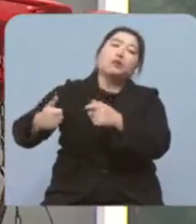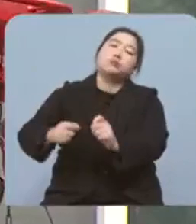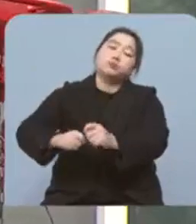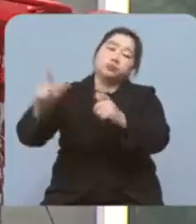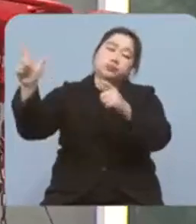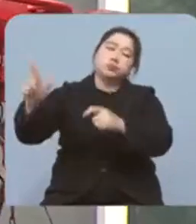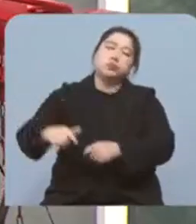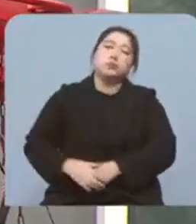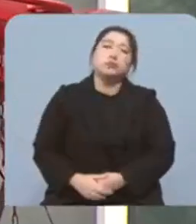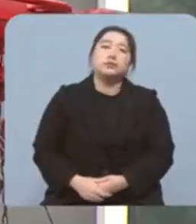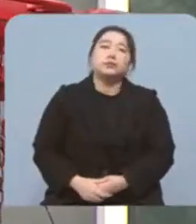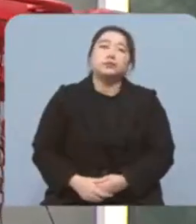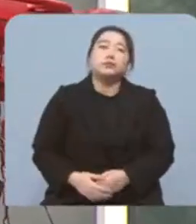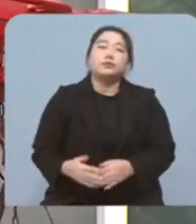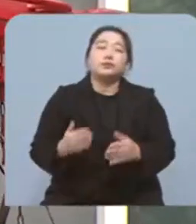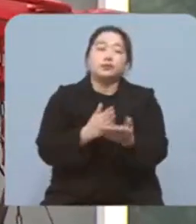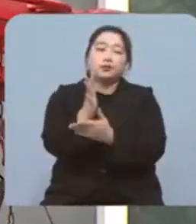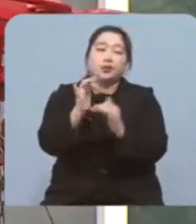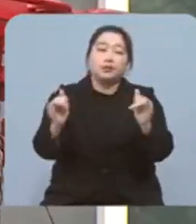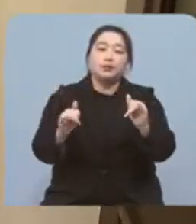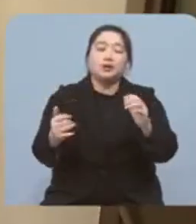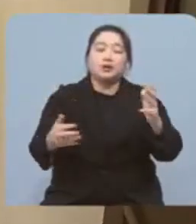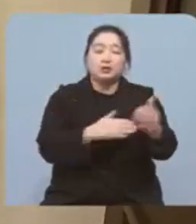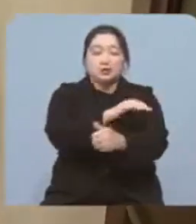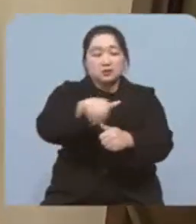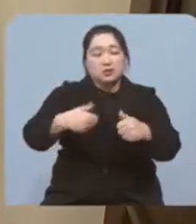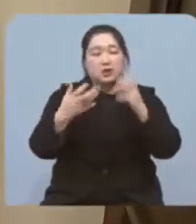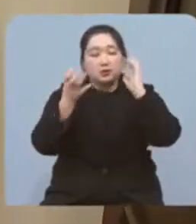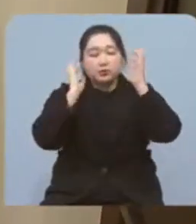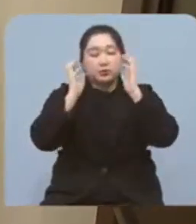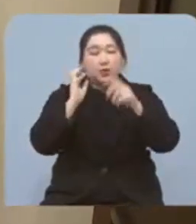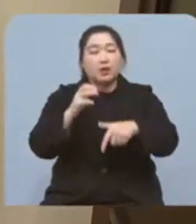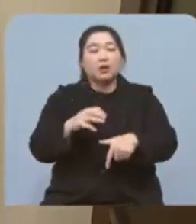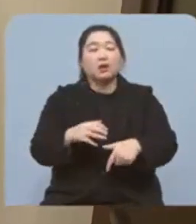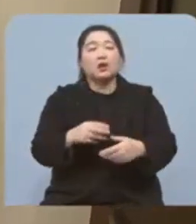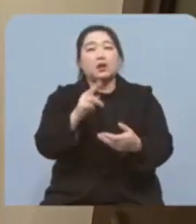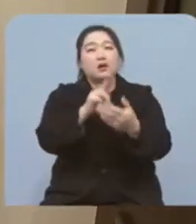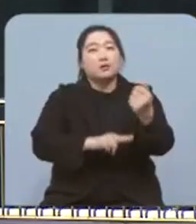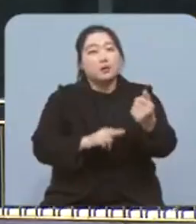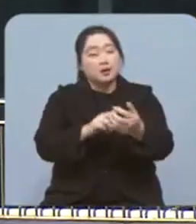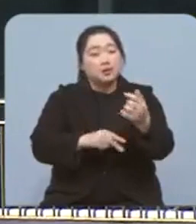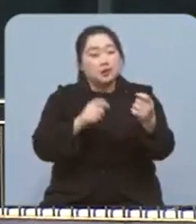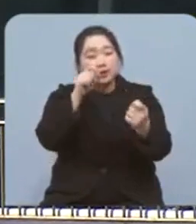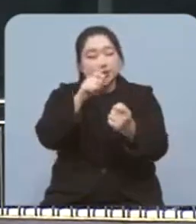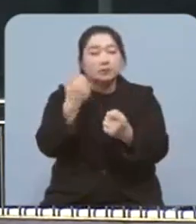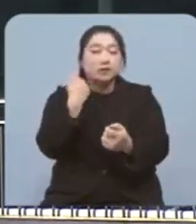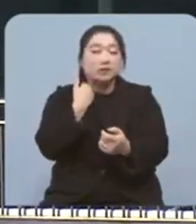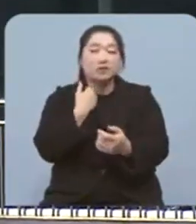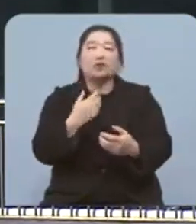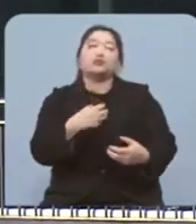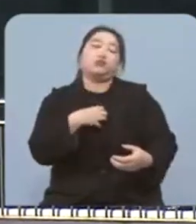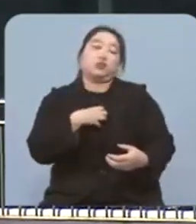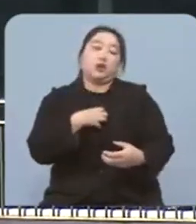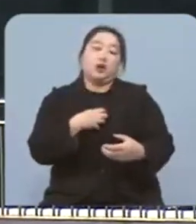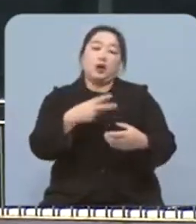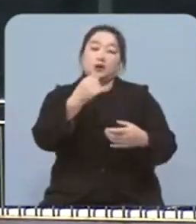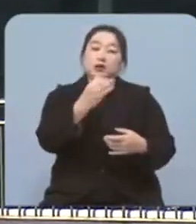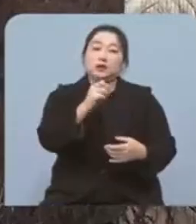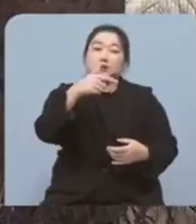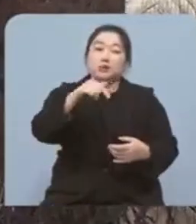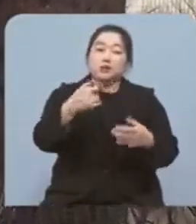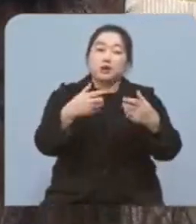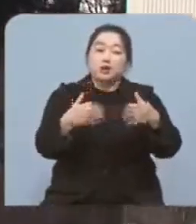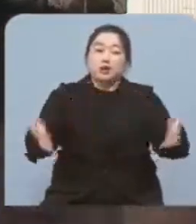전문가들은 시장이 혼조세를 보일 때 가에 근접한 전세는 위험하며 등기부 등본도 꼼꼼히 살펴